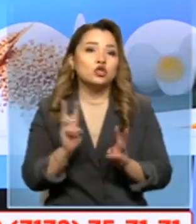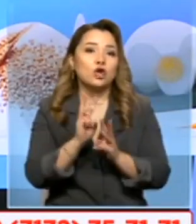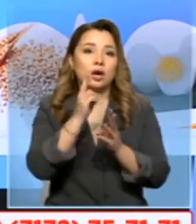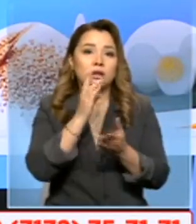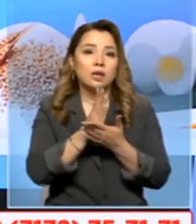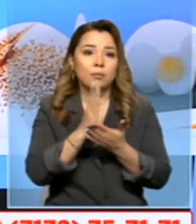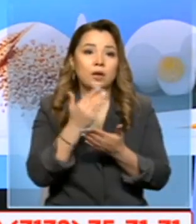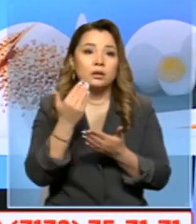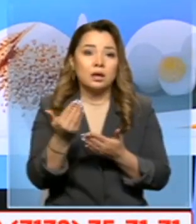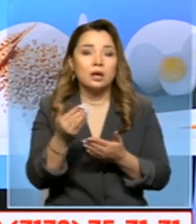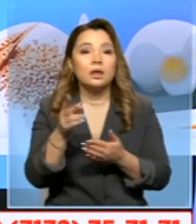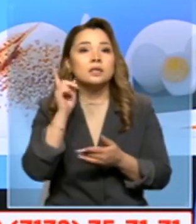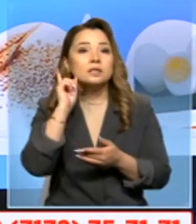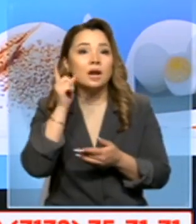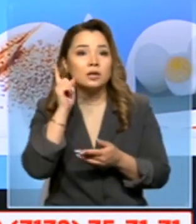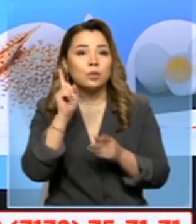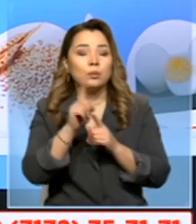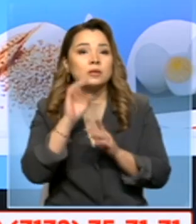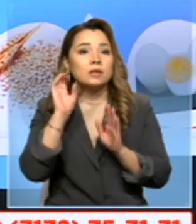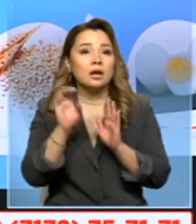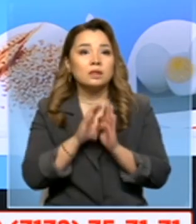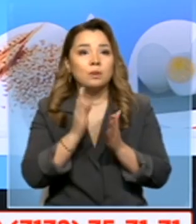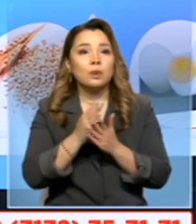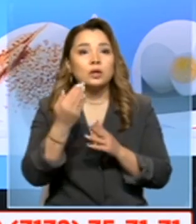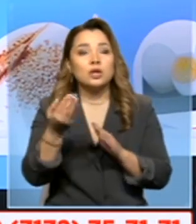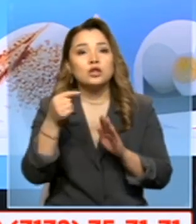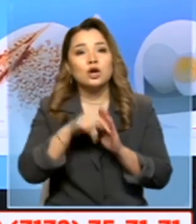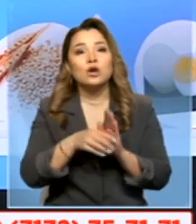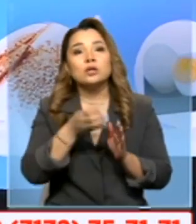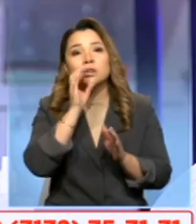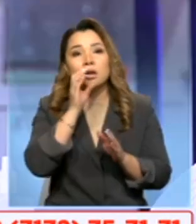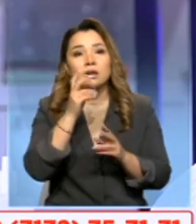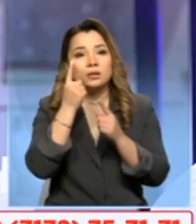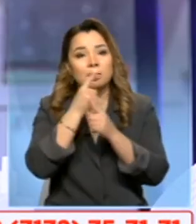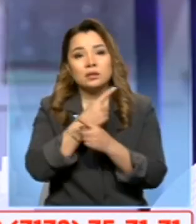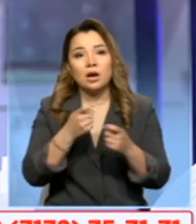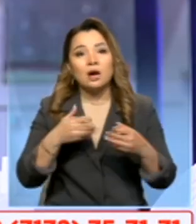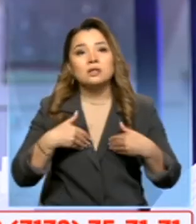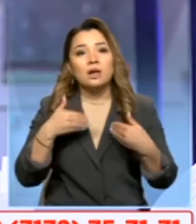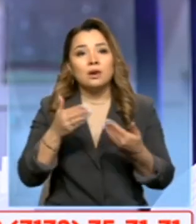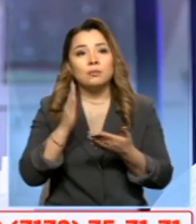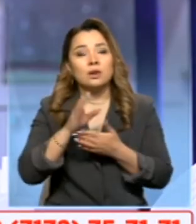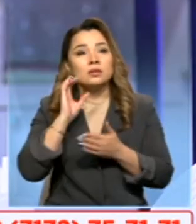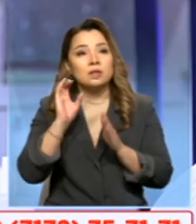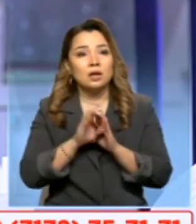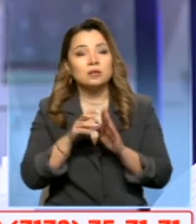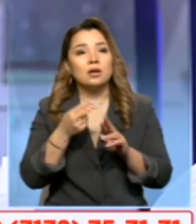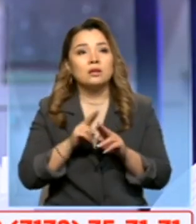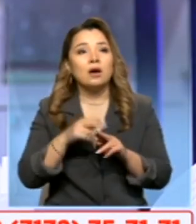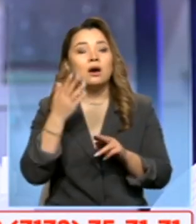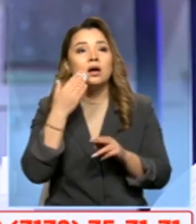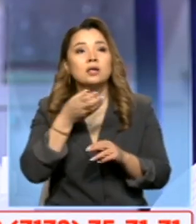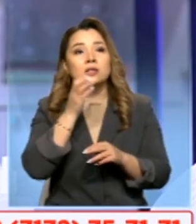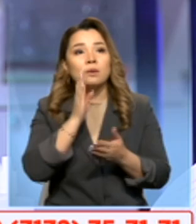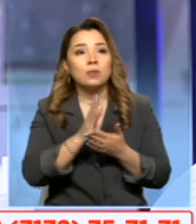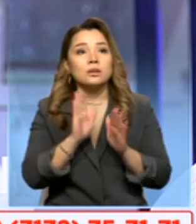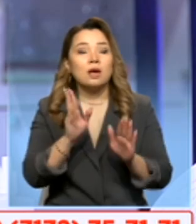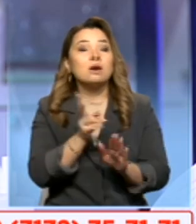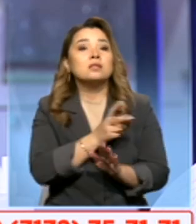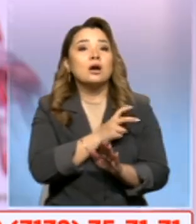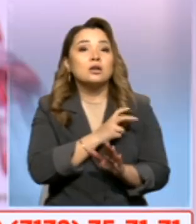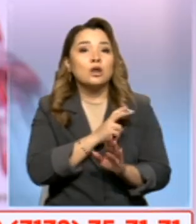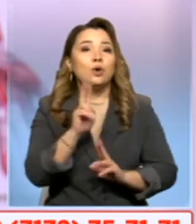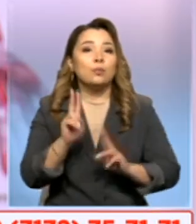Енді көбісі мына инстаграмда естіп алып, үйстіп ішіңдер дегенді дабылды естіді, ондай қай кезде ішіледі? Тек